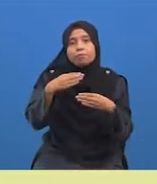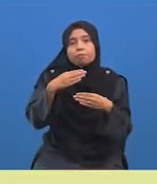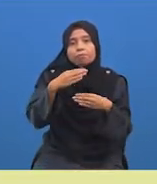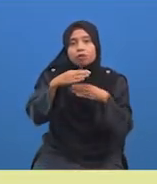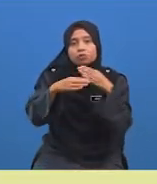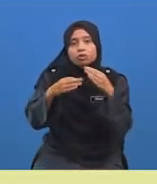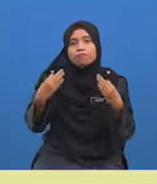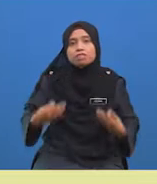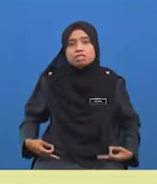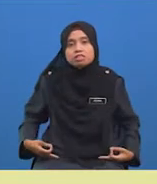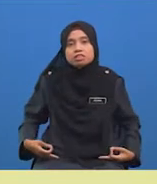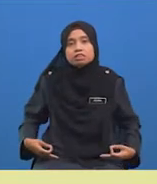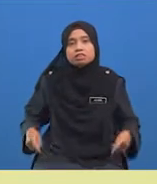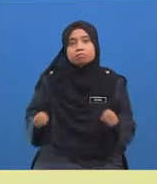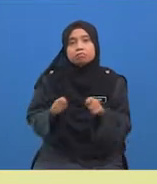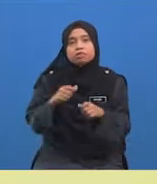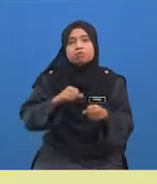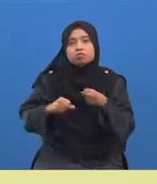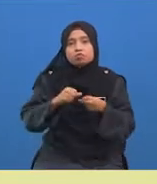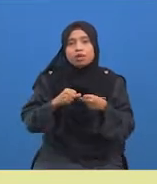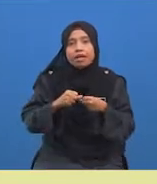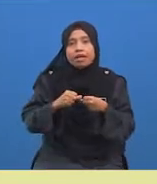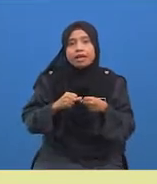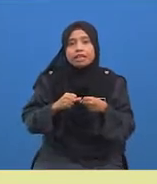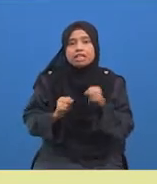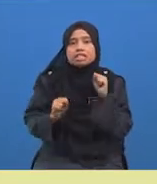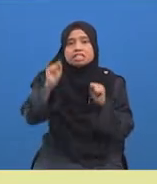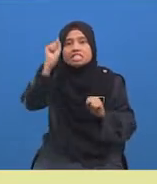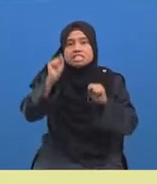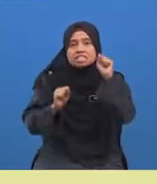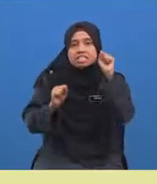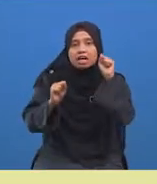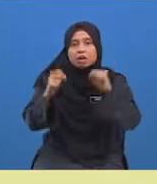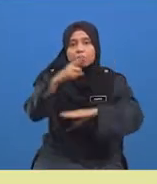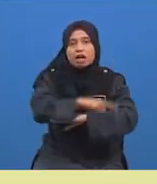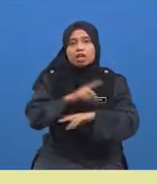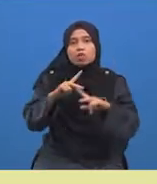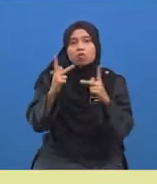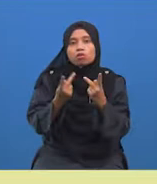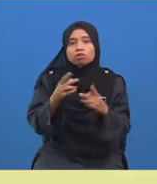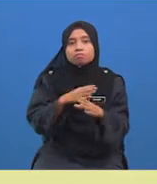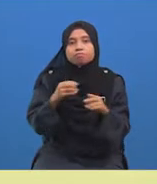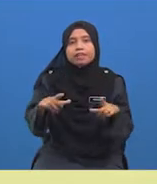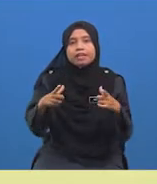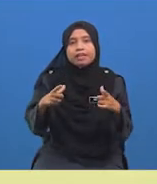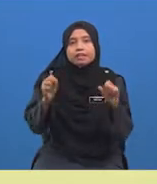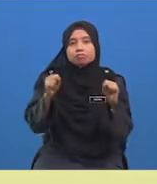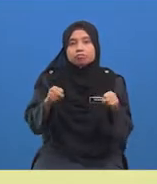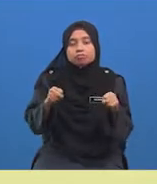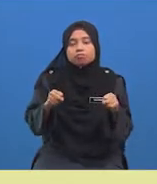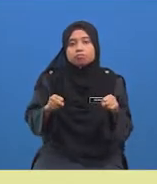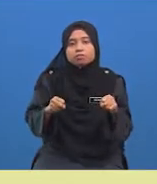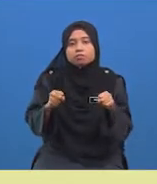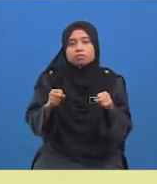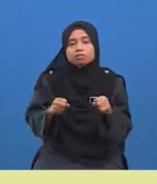fizikal seperti bersukan, riadah, senaman, hari keluarga dan sebagainya. Jadi, pelajar semua